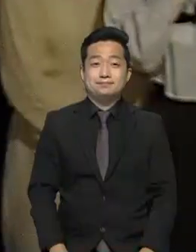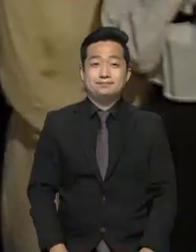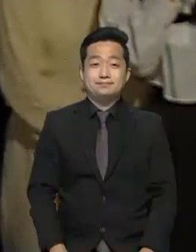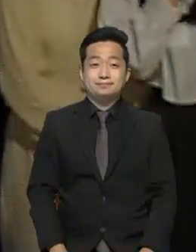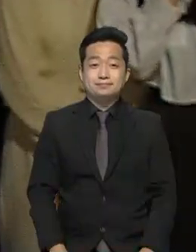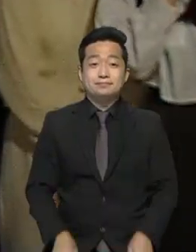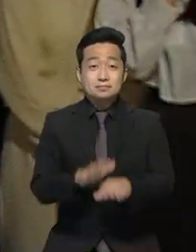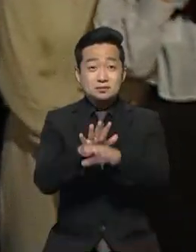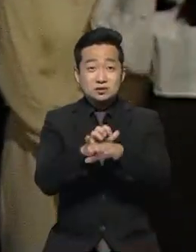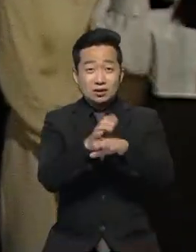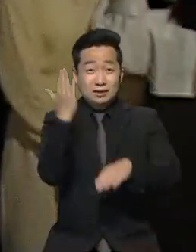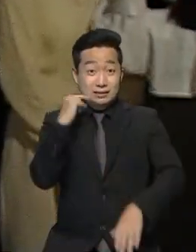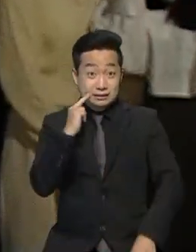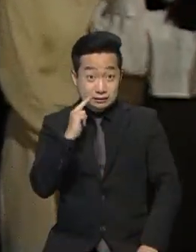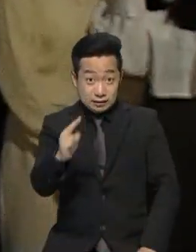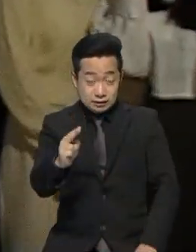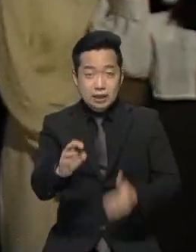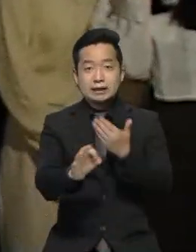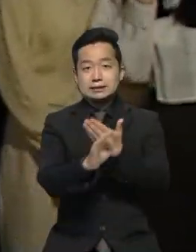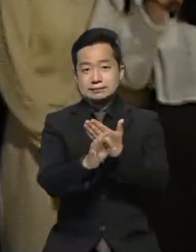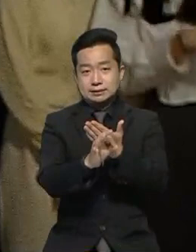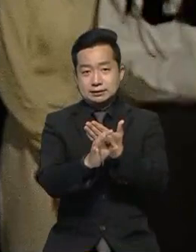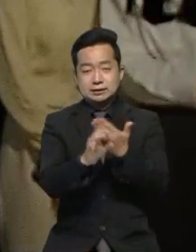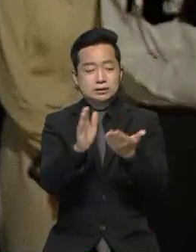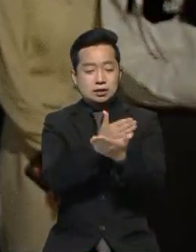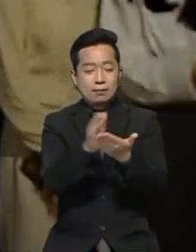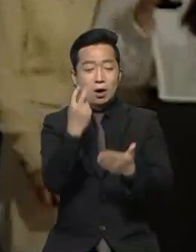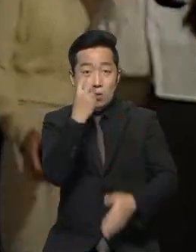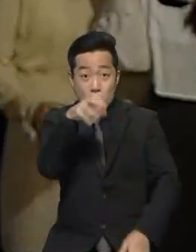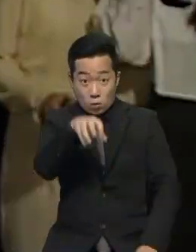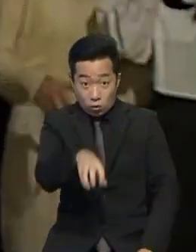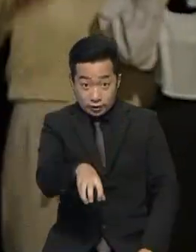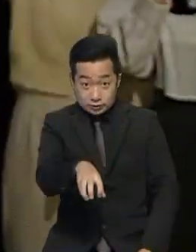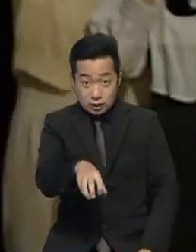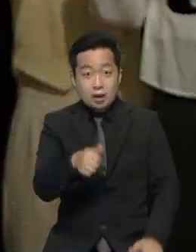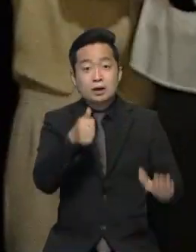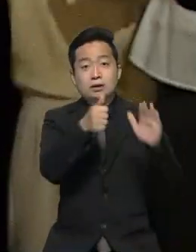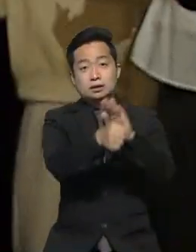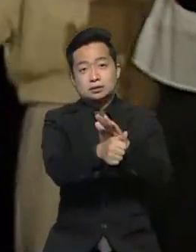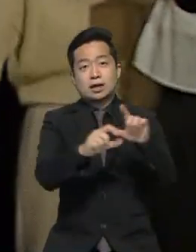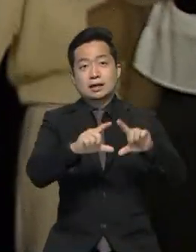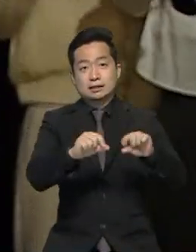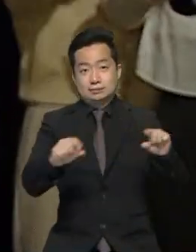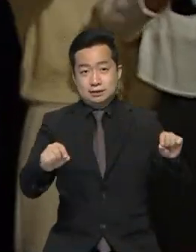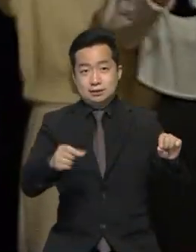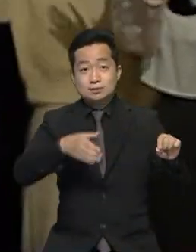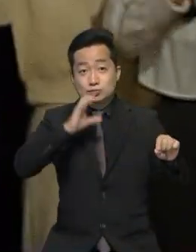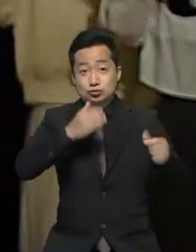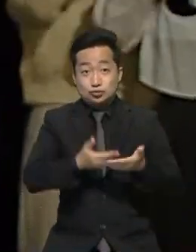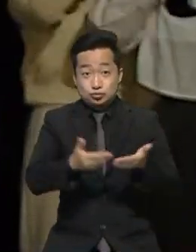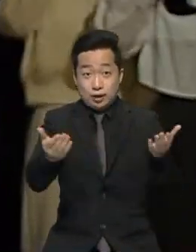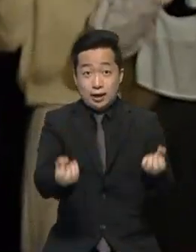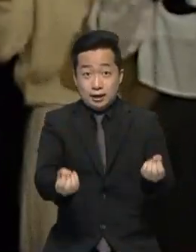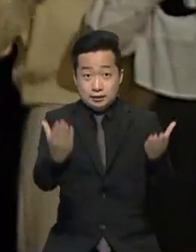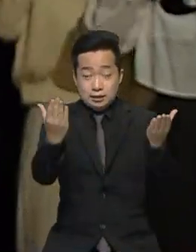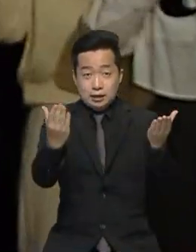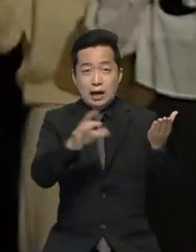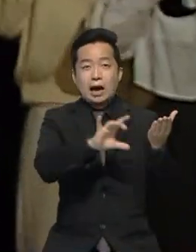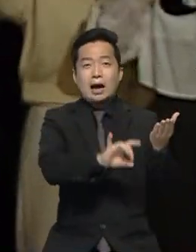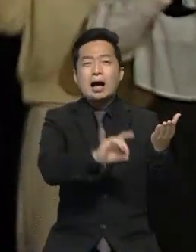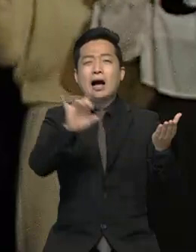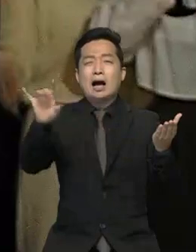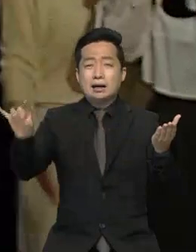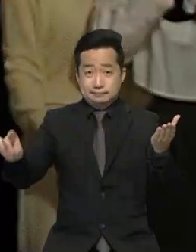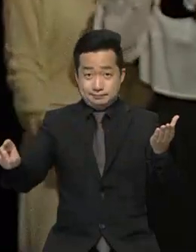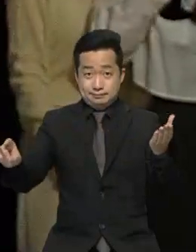네, 코로나가 심했을 때 임시 선별 진료소나 구호기관 등에 직접 찾아가 음식이나 음료를 제공하는 행사가 드문드문 있긴